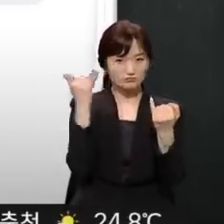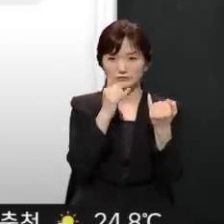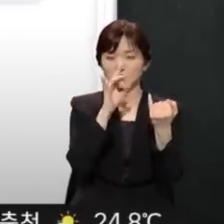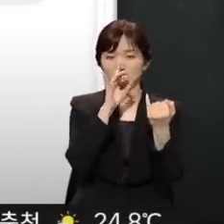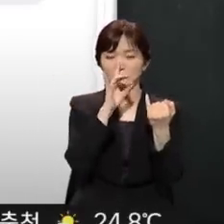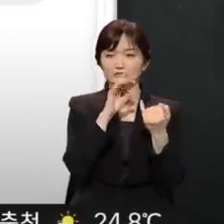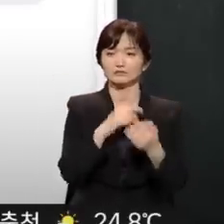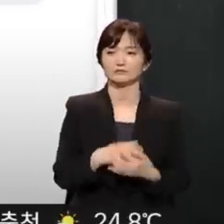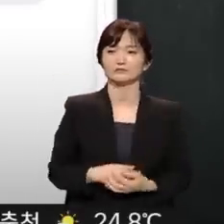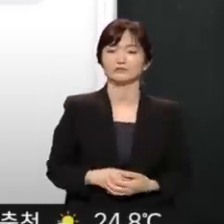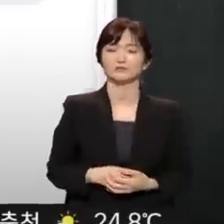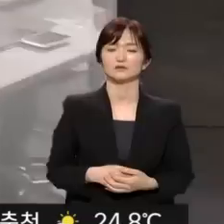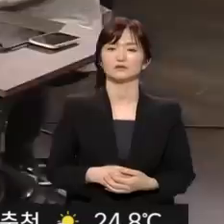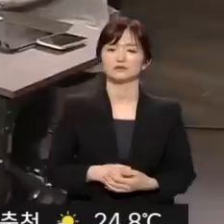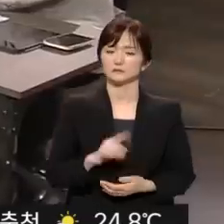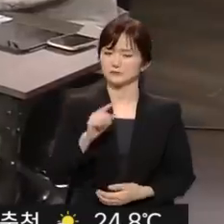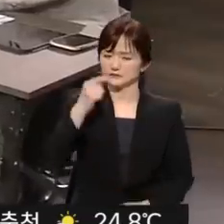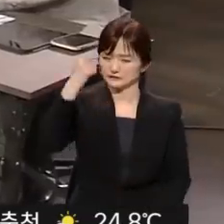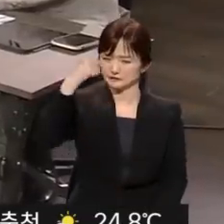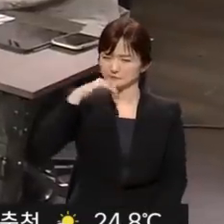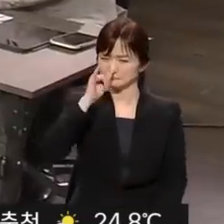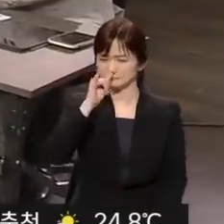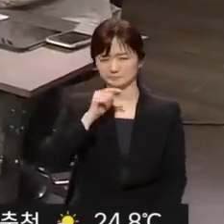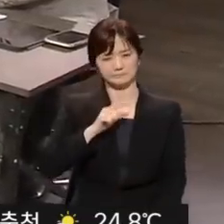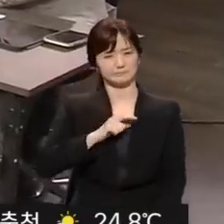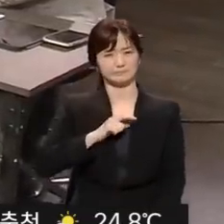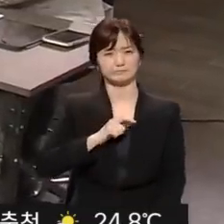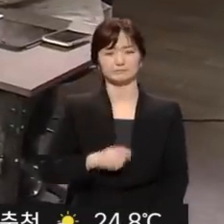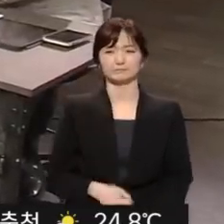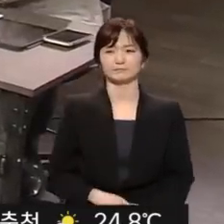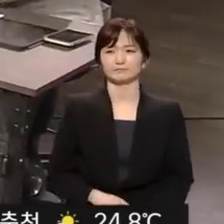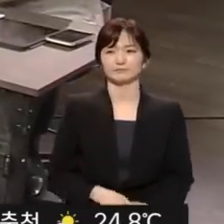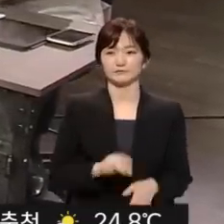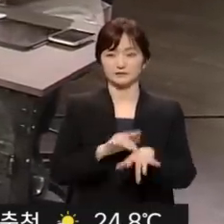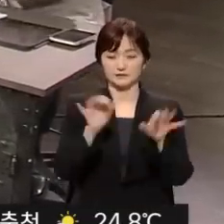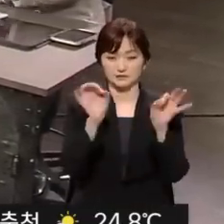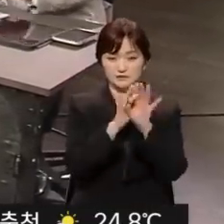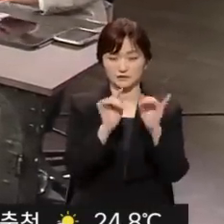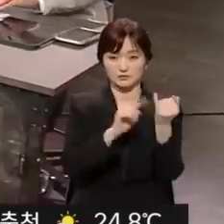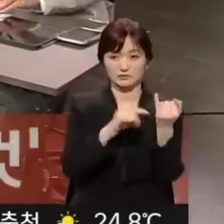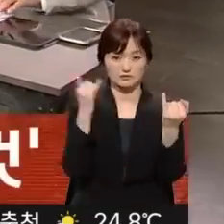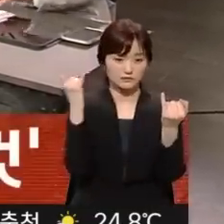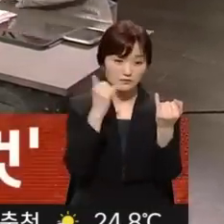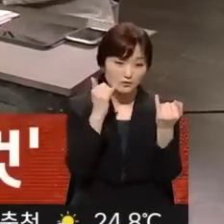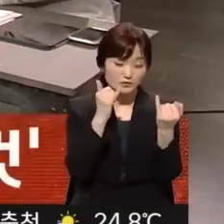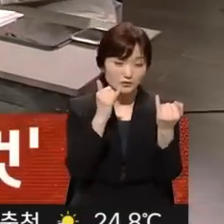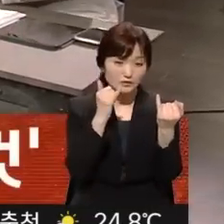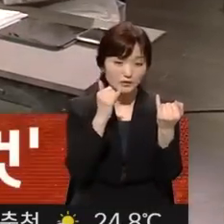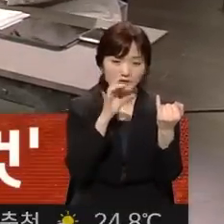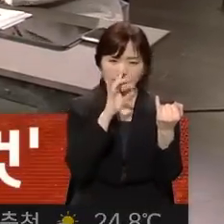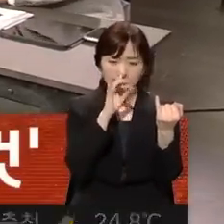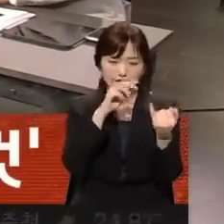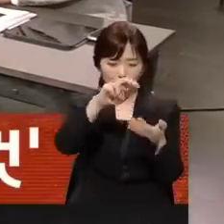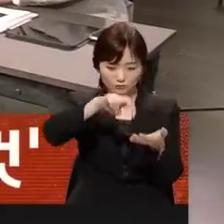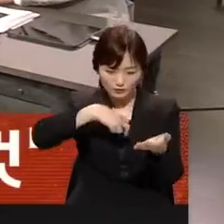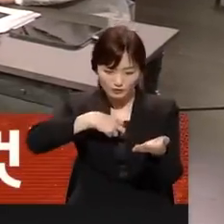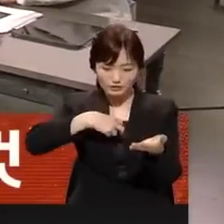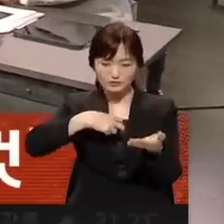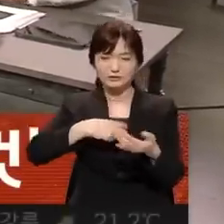상황입니다. 자, 일단 뭔가 느낌은 오긴 하는데 일단 실종자에게 연락은 저렇게 문자는 오고 있으니까